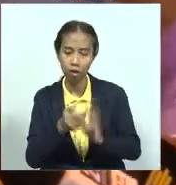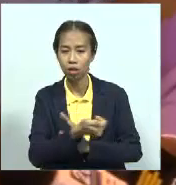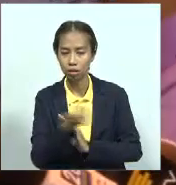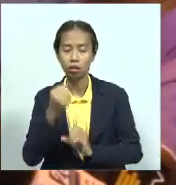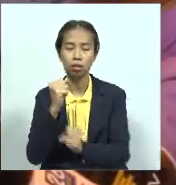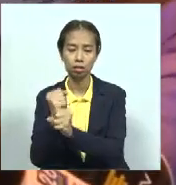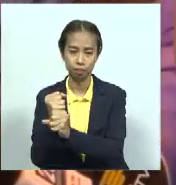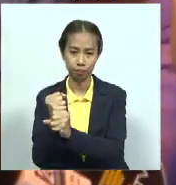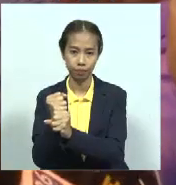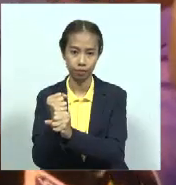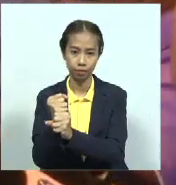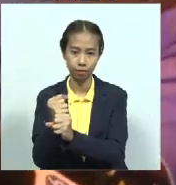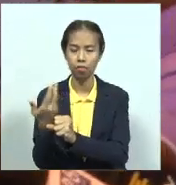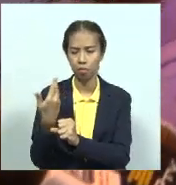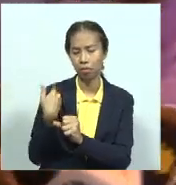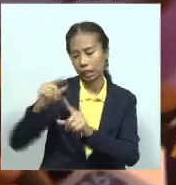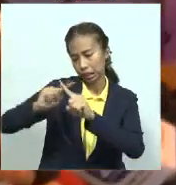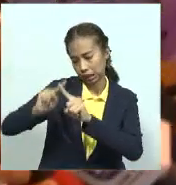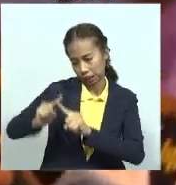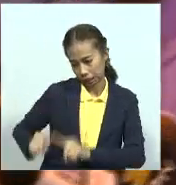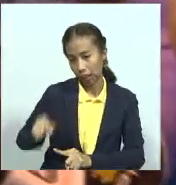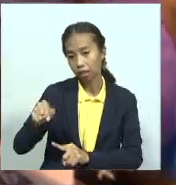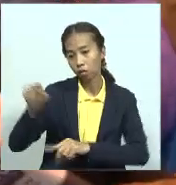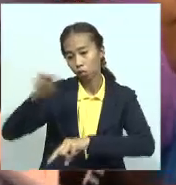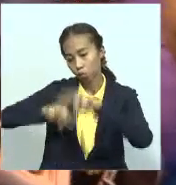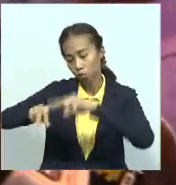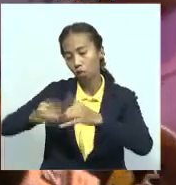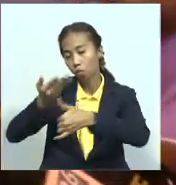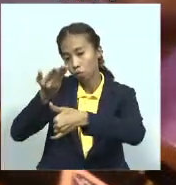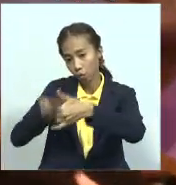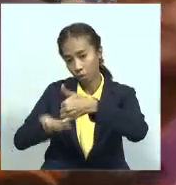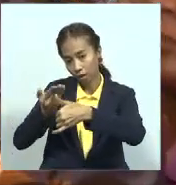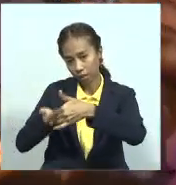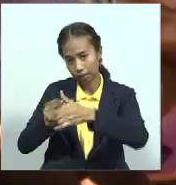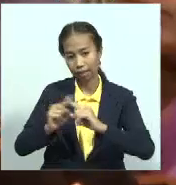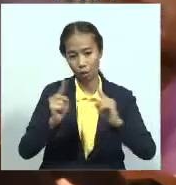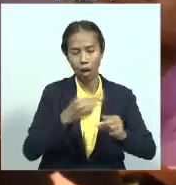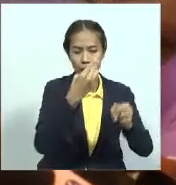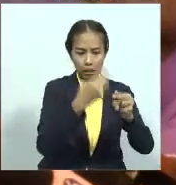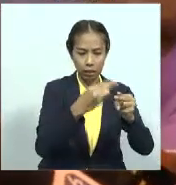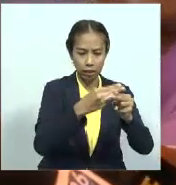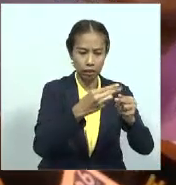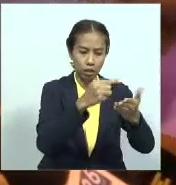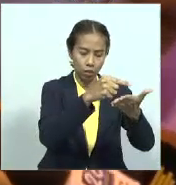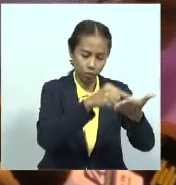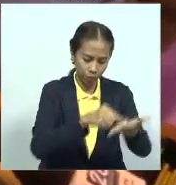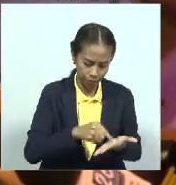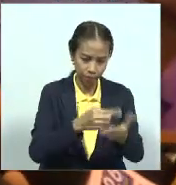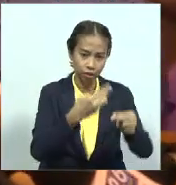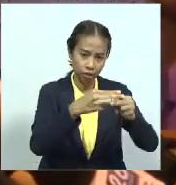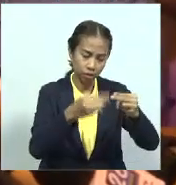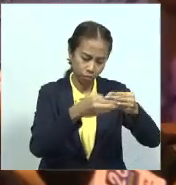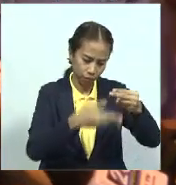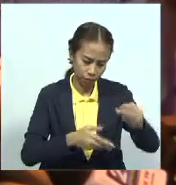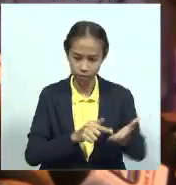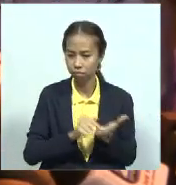ได้นะมีเยอะแยะไปนะครับในเรื่องตรวจสอบคุณสมบัติไม่ใช่เพียงแต่เข้าชื่อตรวจสอบต่อวุฒิ